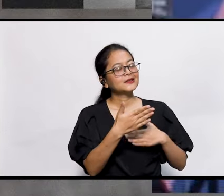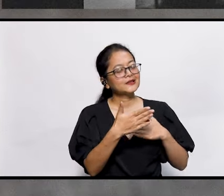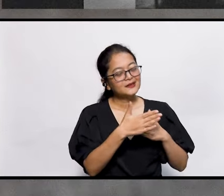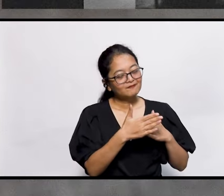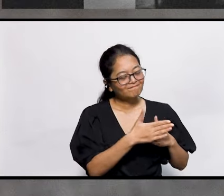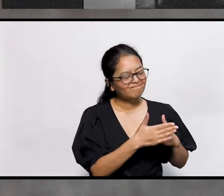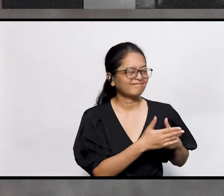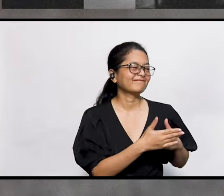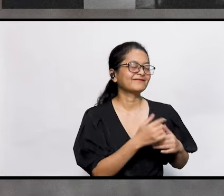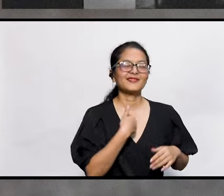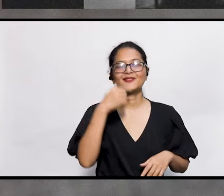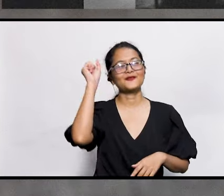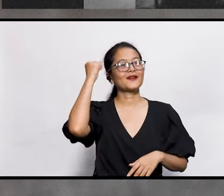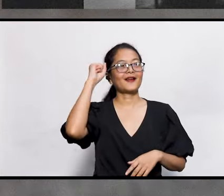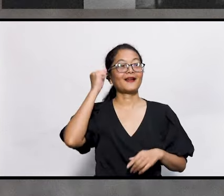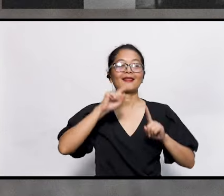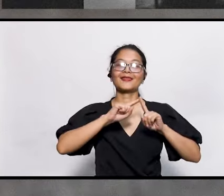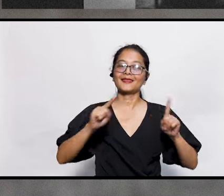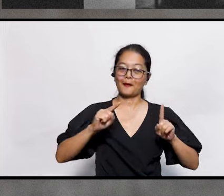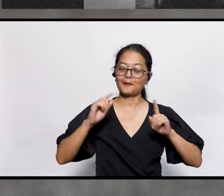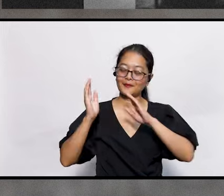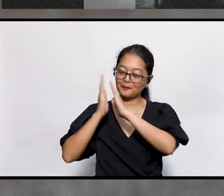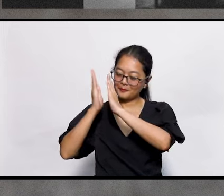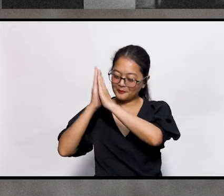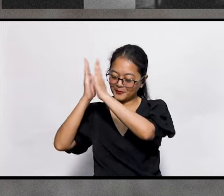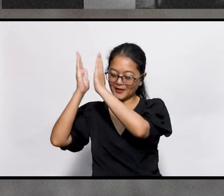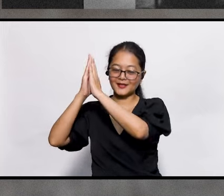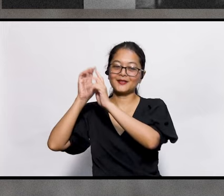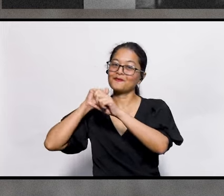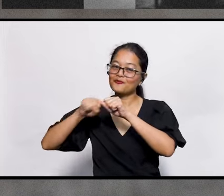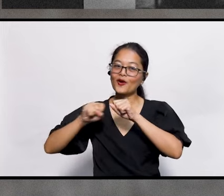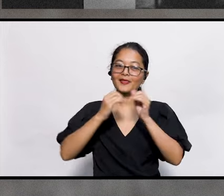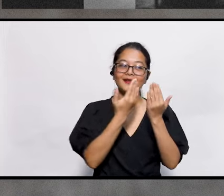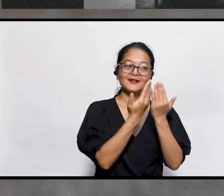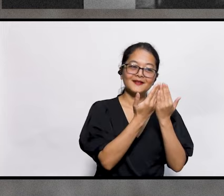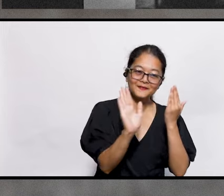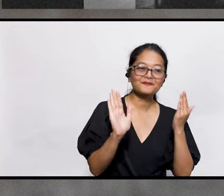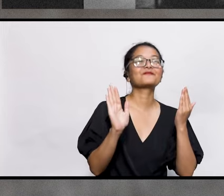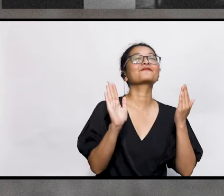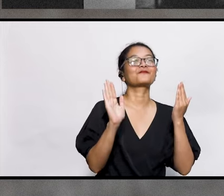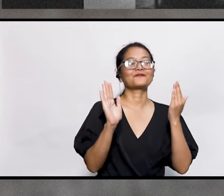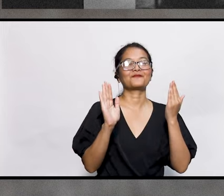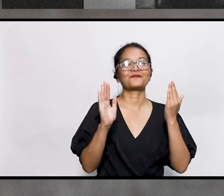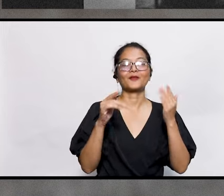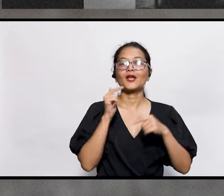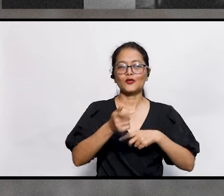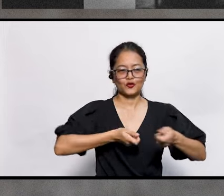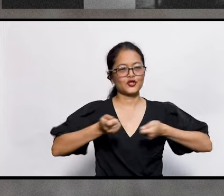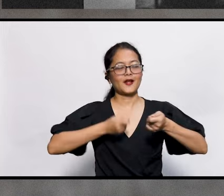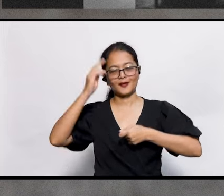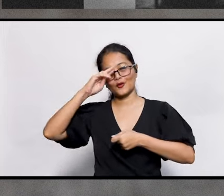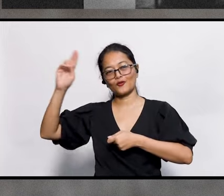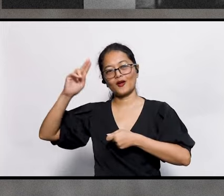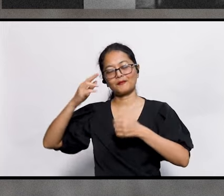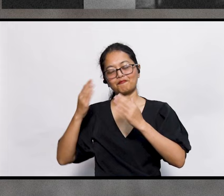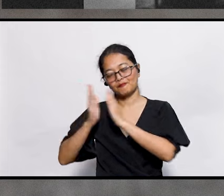do praise Open the gway ini strateginya Tuhan praise is a